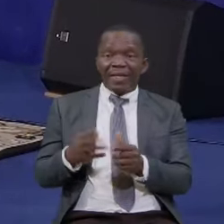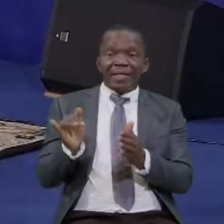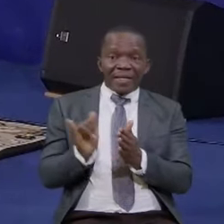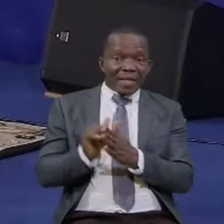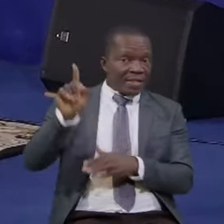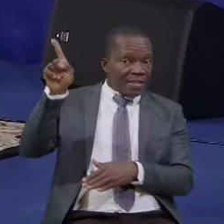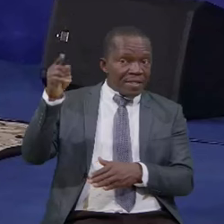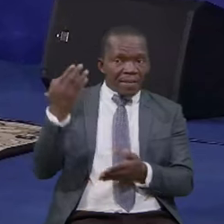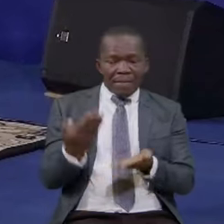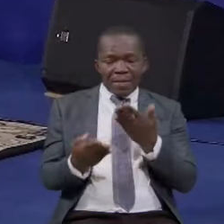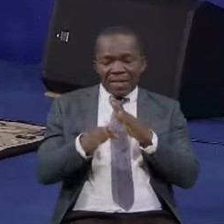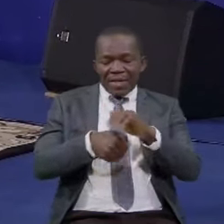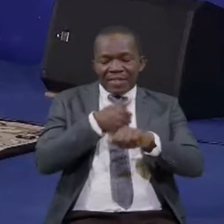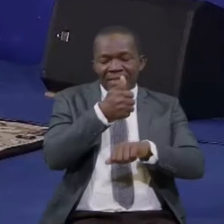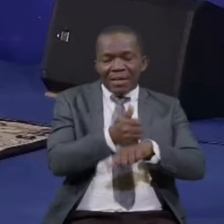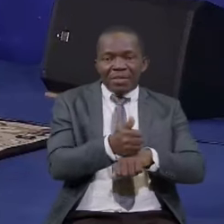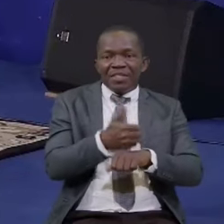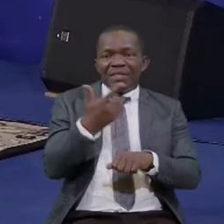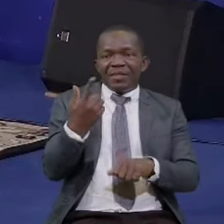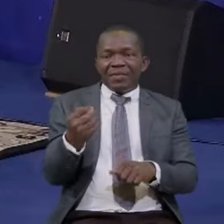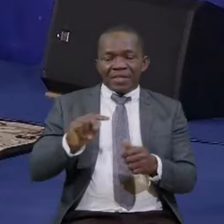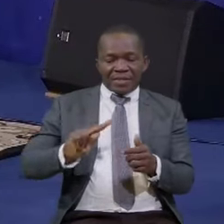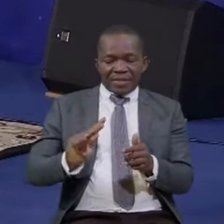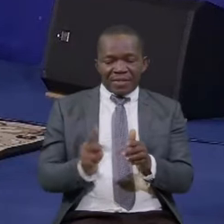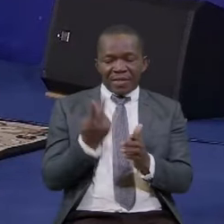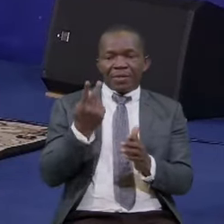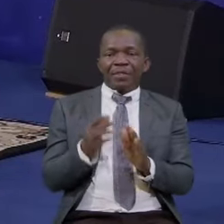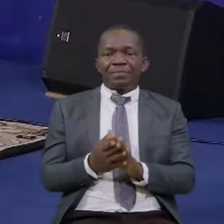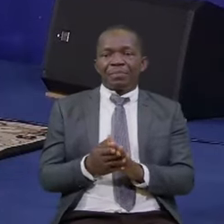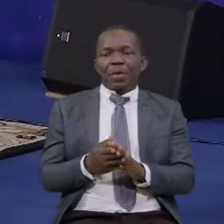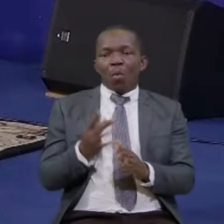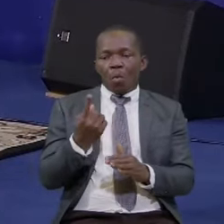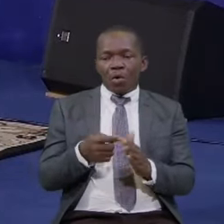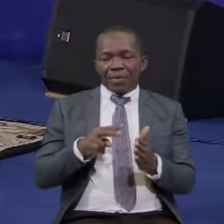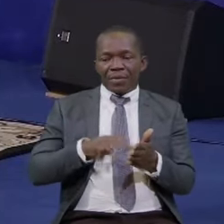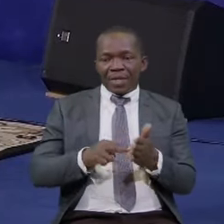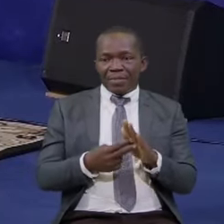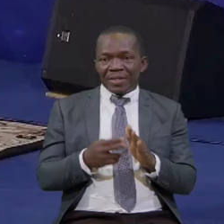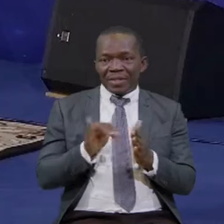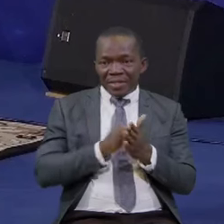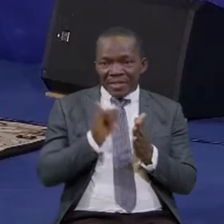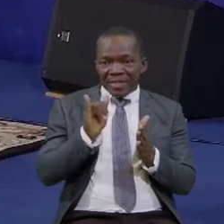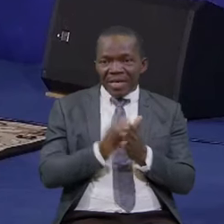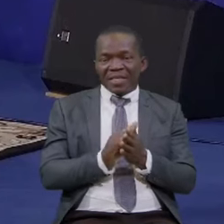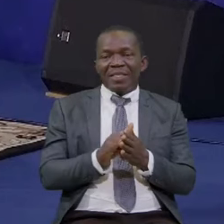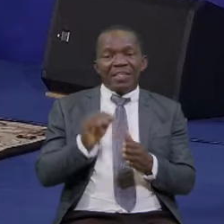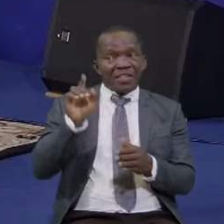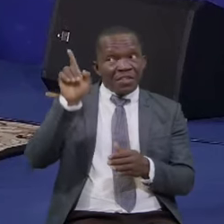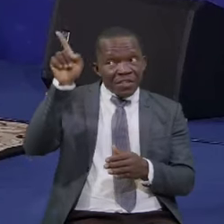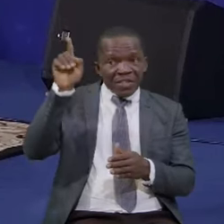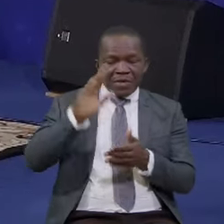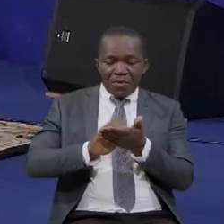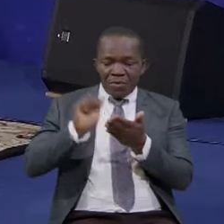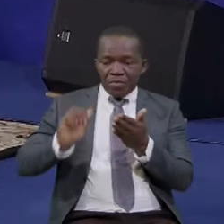seconde il abolit ainsi la première chose la le la première alliance l'Ancienne Alliance tous